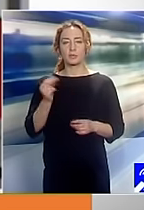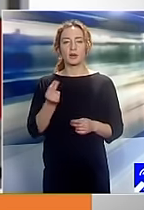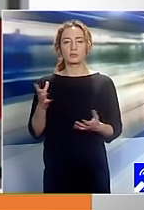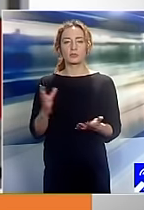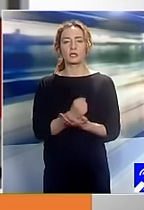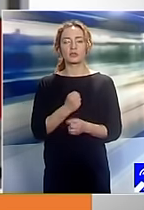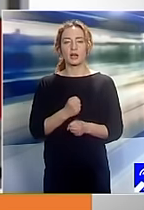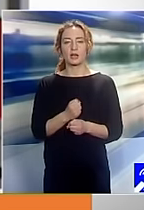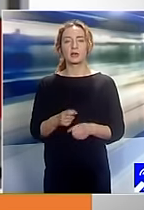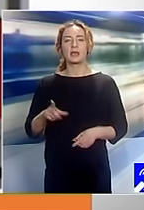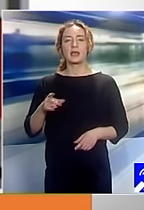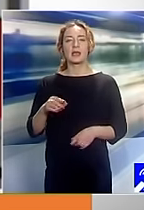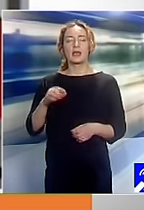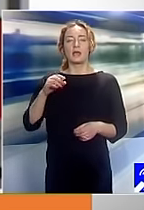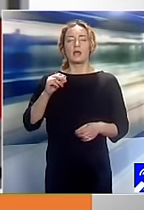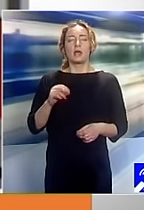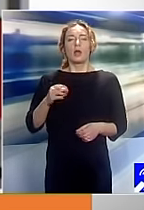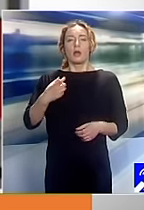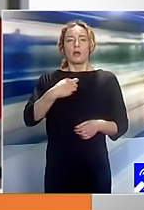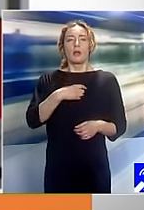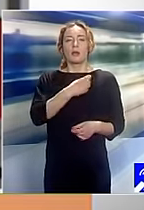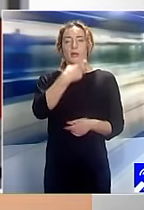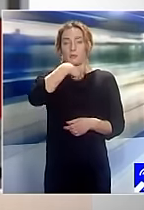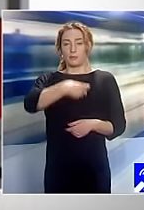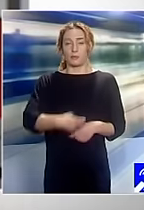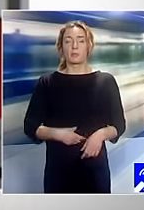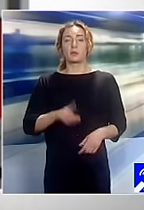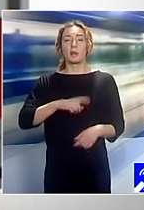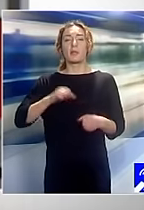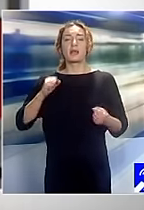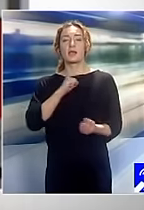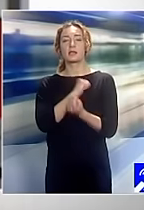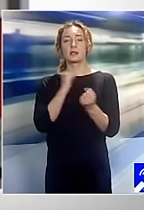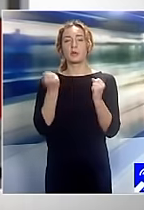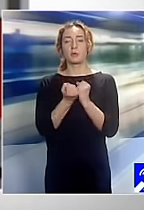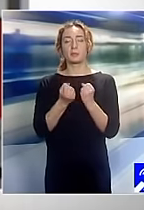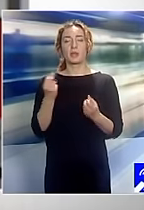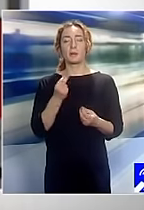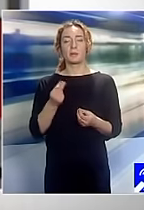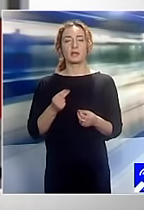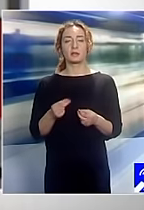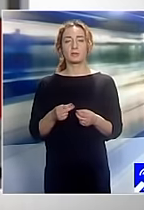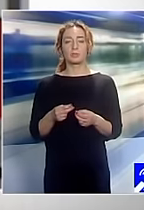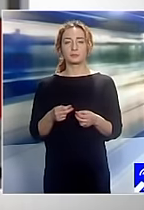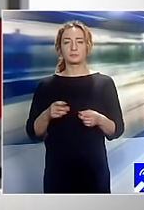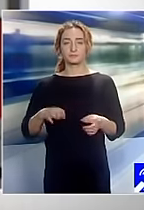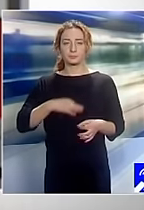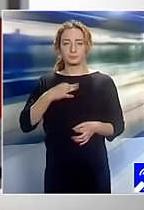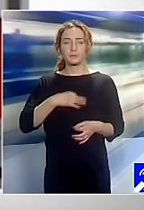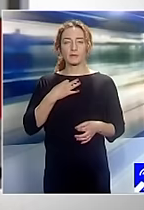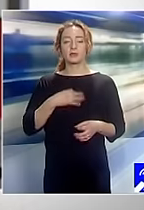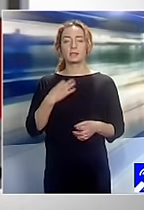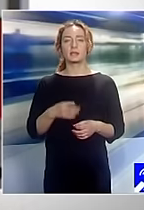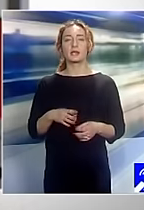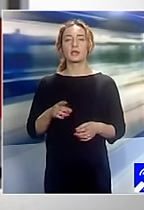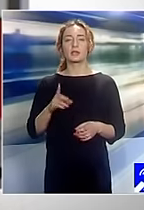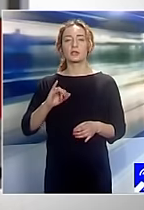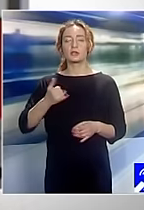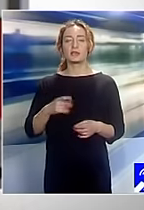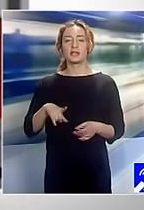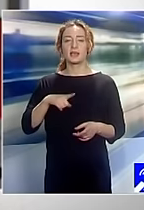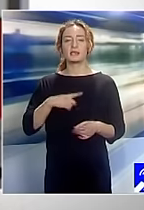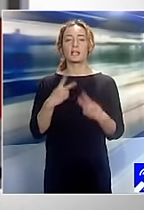Organismul este pus singur să lupte, organismul își face anticorpi, organismul e cel care se bate cu virusul. Și aici depinde foarte mult de zestrea care o